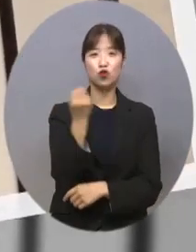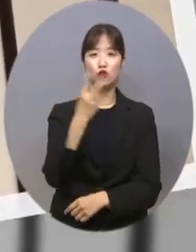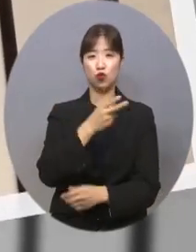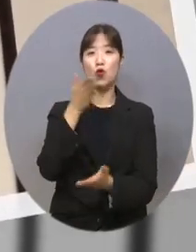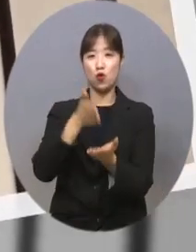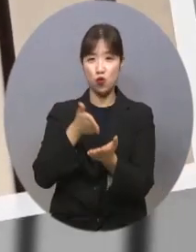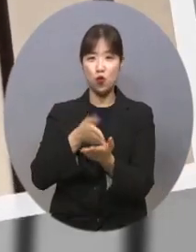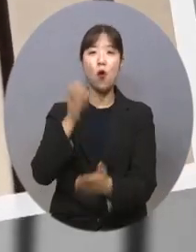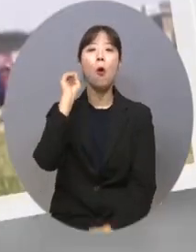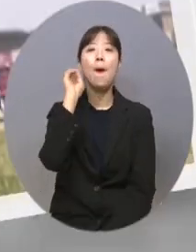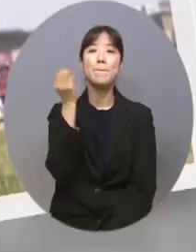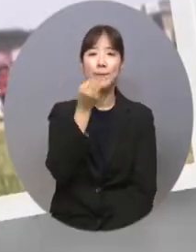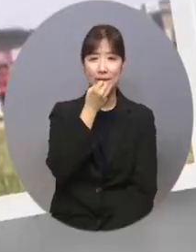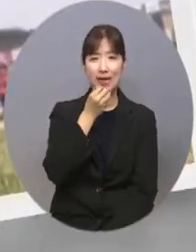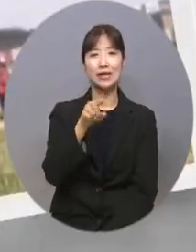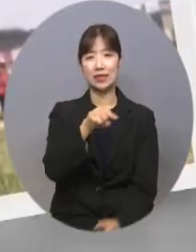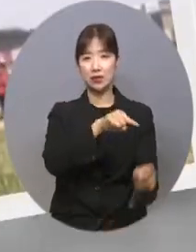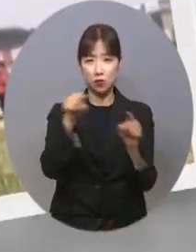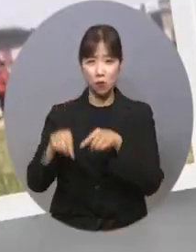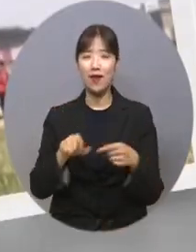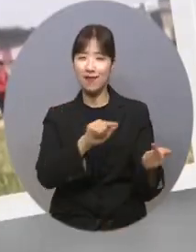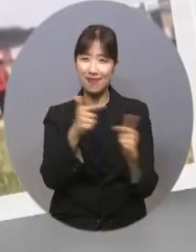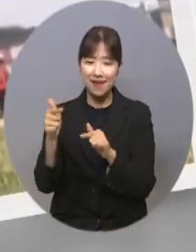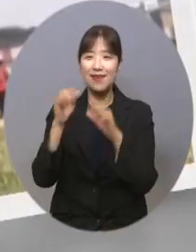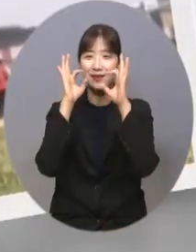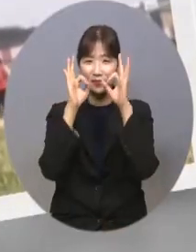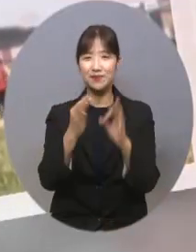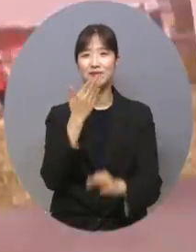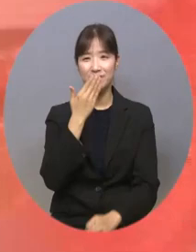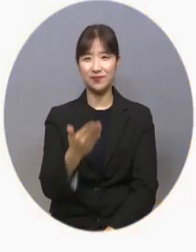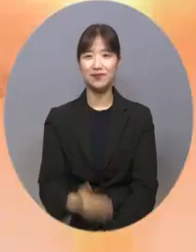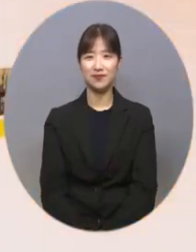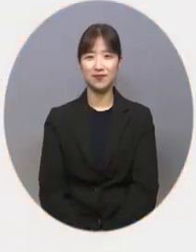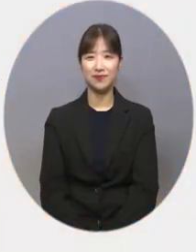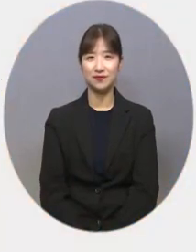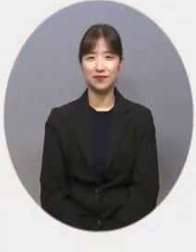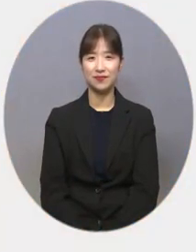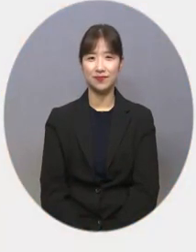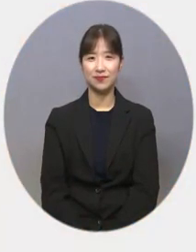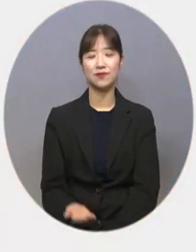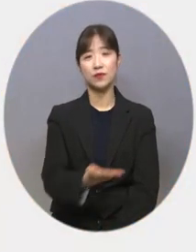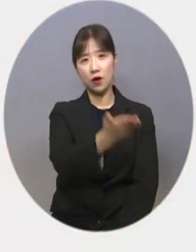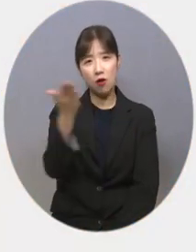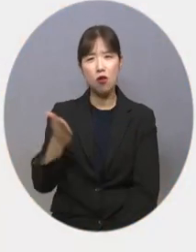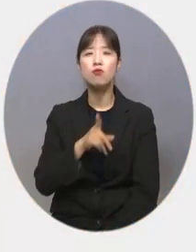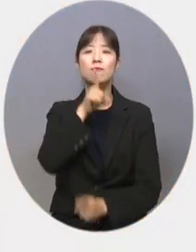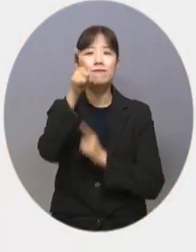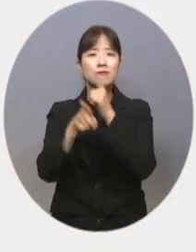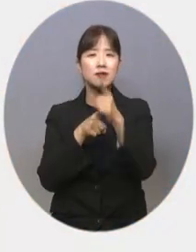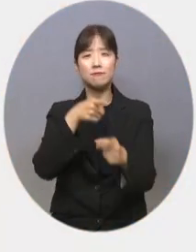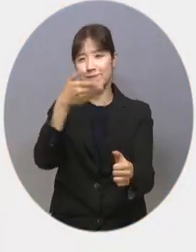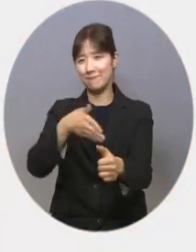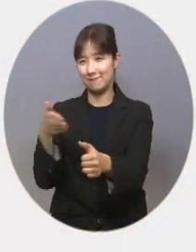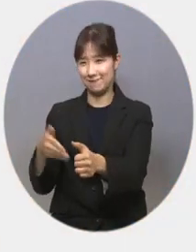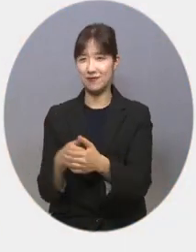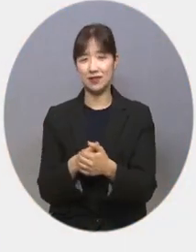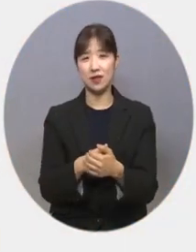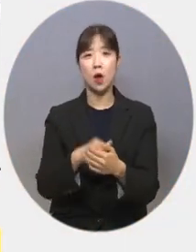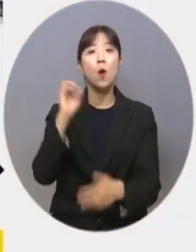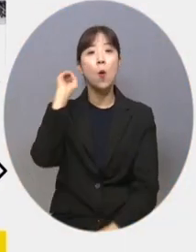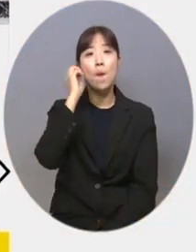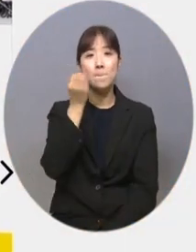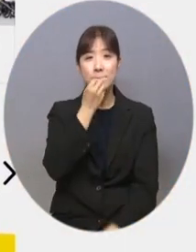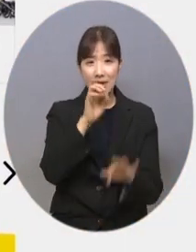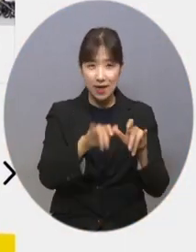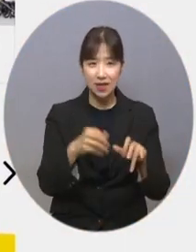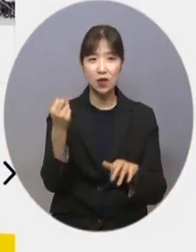웰페어뉴스 홈페이지를 통해 보다 다양한 소식을 접할 수 있습니다. 시청자 여러분의 제보를 기다립니다. 웰페어뉴스